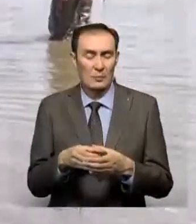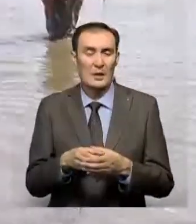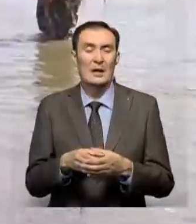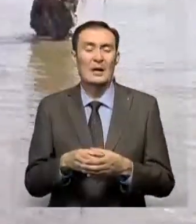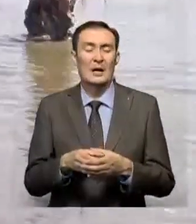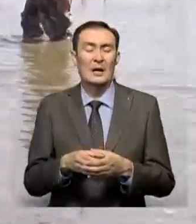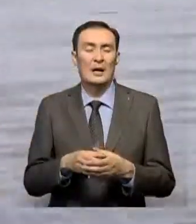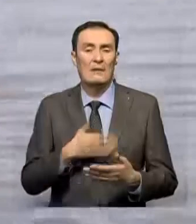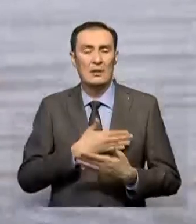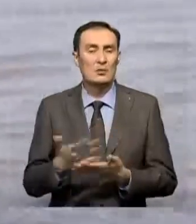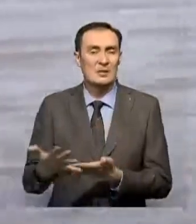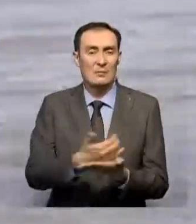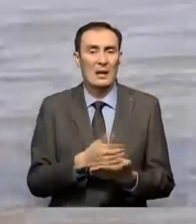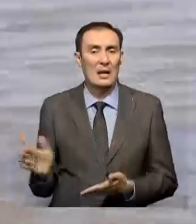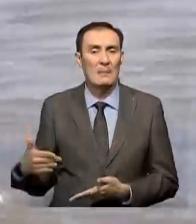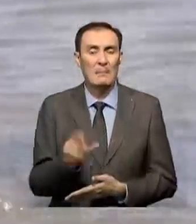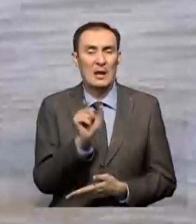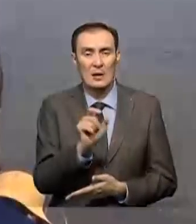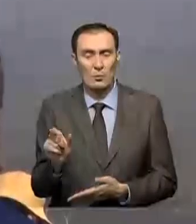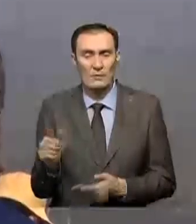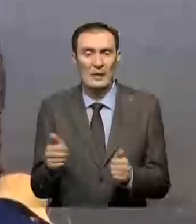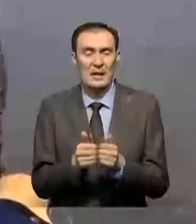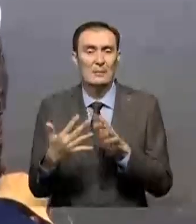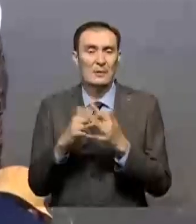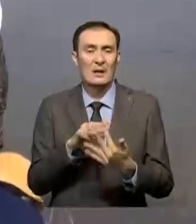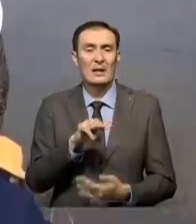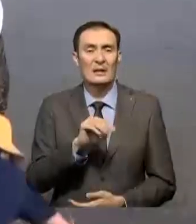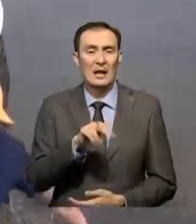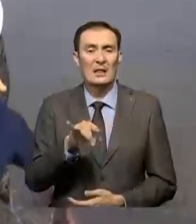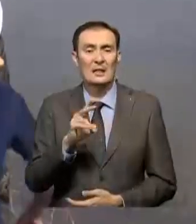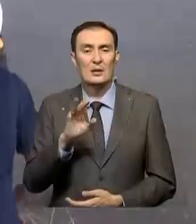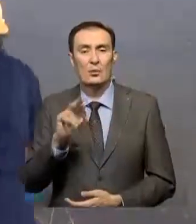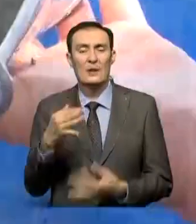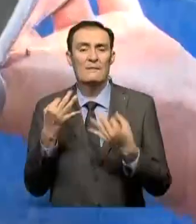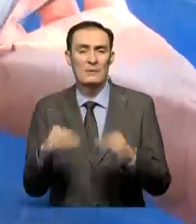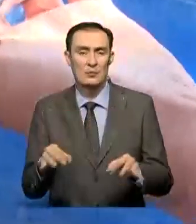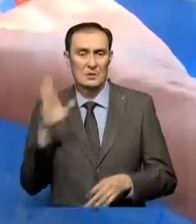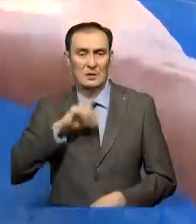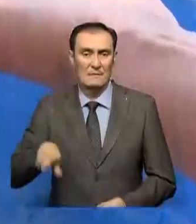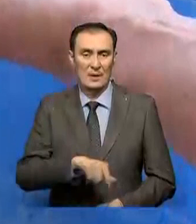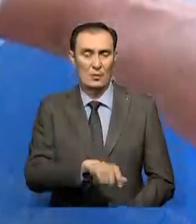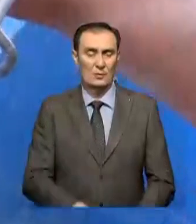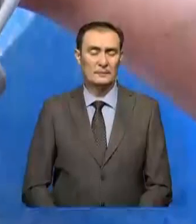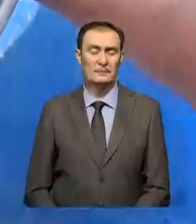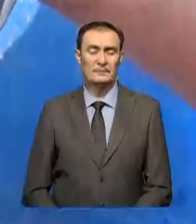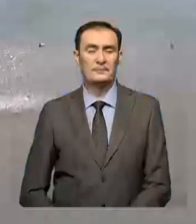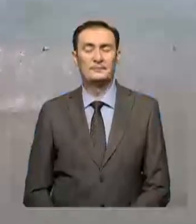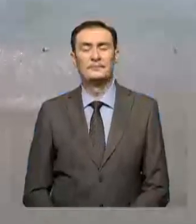«Тенгжирега», волонтеры собрали мальков из водоемов близ села Талдыколь и выпустили их в природную среду.